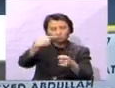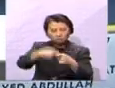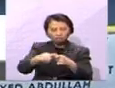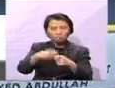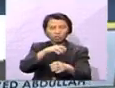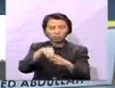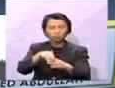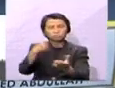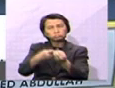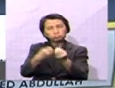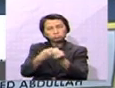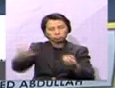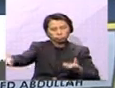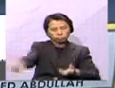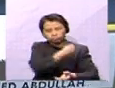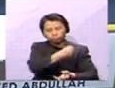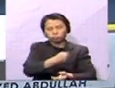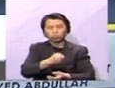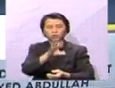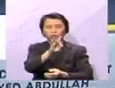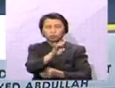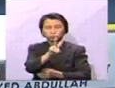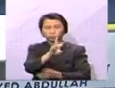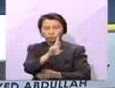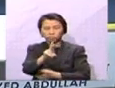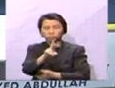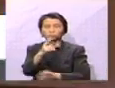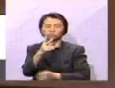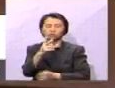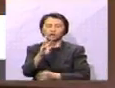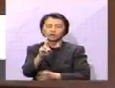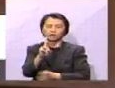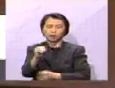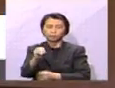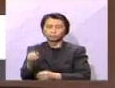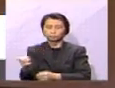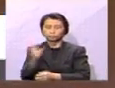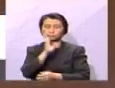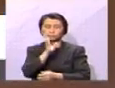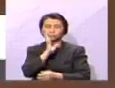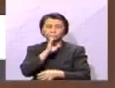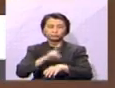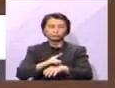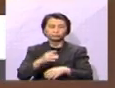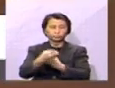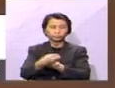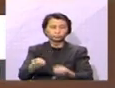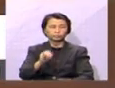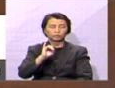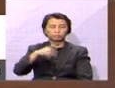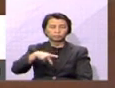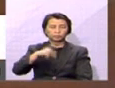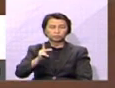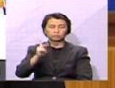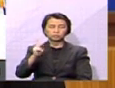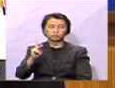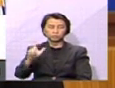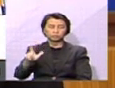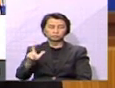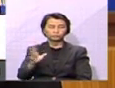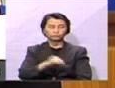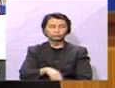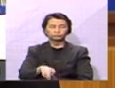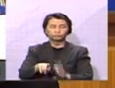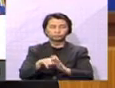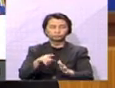melibatkan nilai rampasan keseluruhan lebih r82 r000 beliau bercakap dalam sidang media di Ibu pejabat polis kontinjen Kuala Lumpur